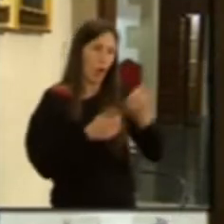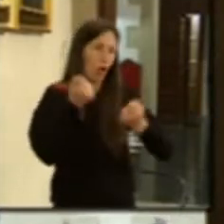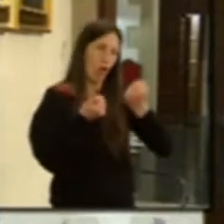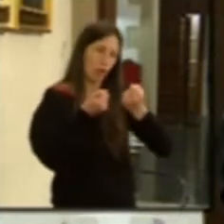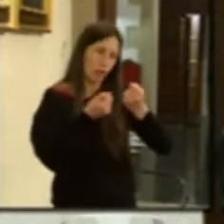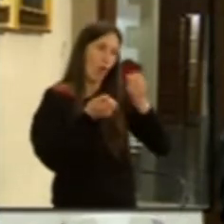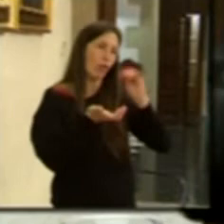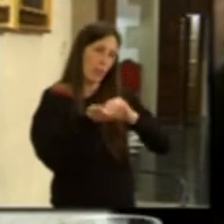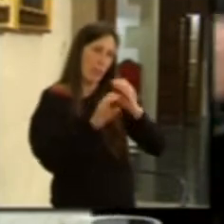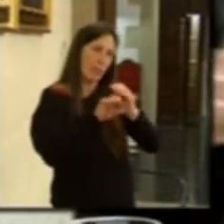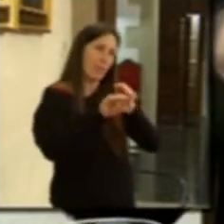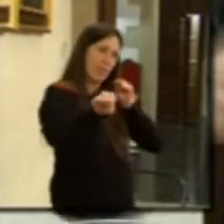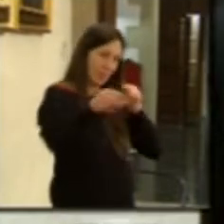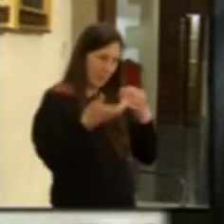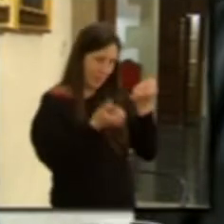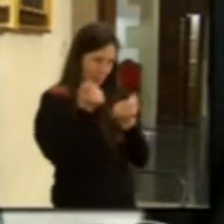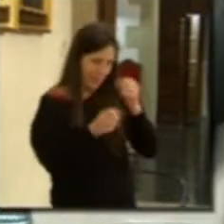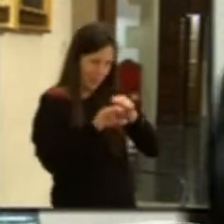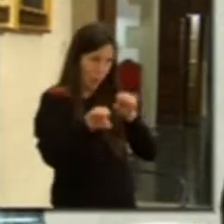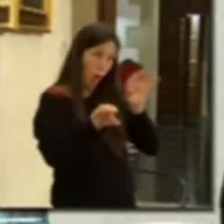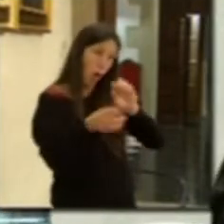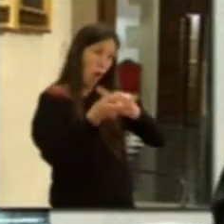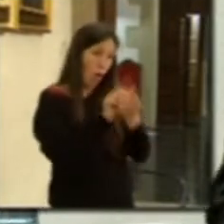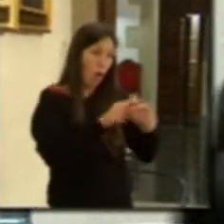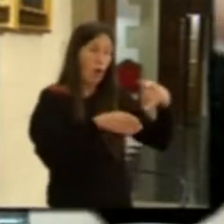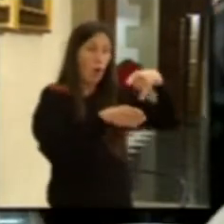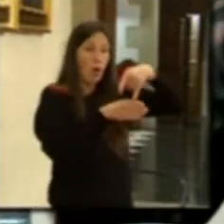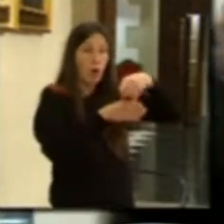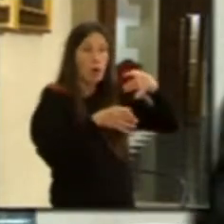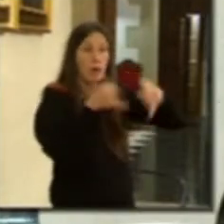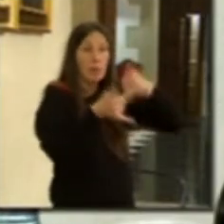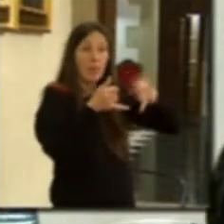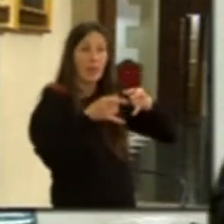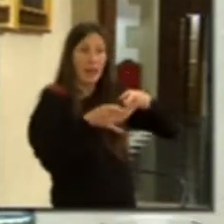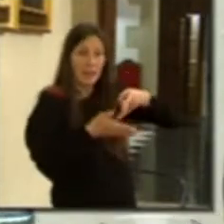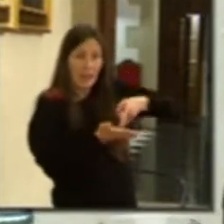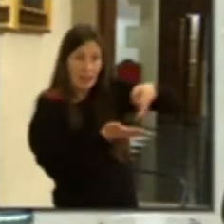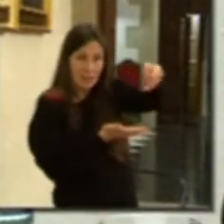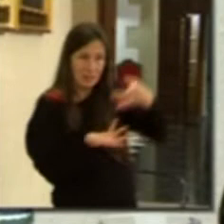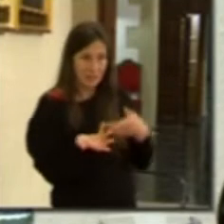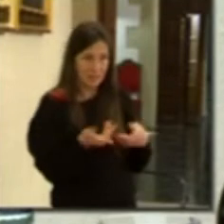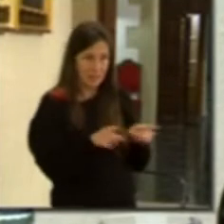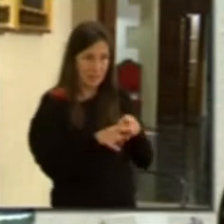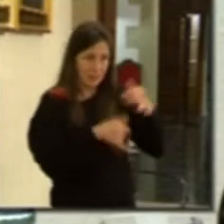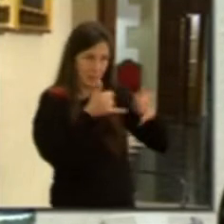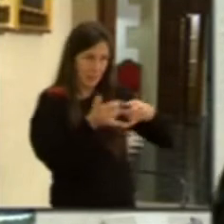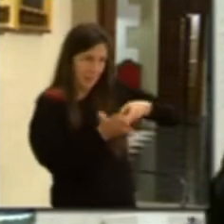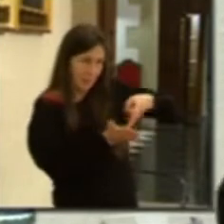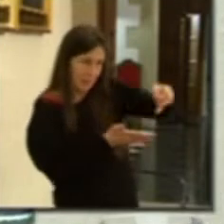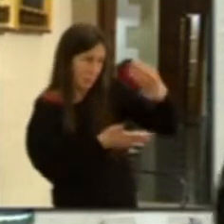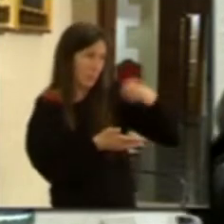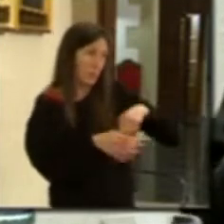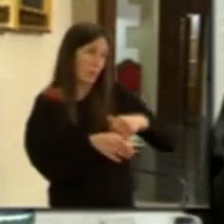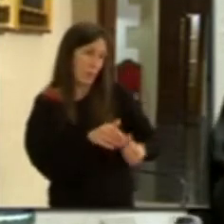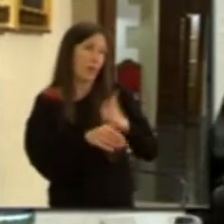un tema diferent. O anem amb bicicleta quan posem uns carrils bici que aprofiten per posar simultàniament en el moment de la pandèmia. Però ens